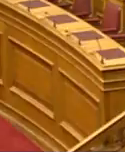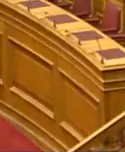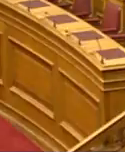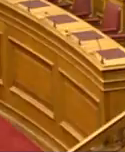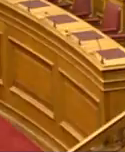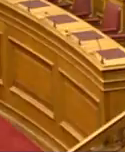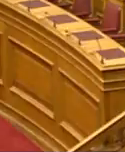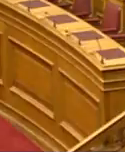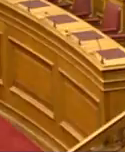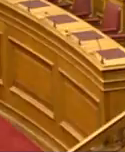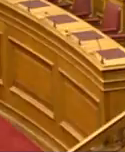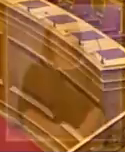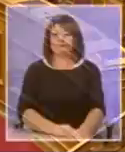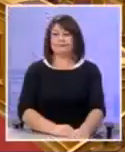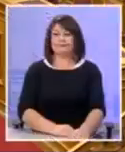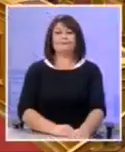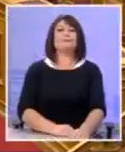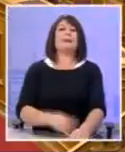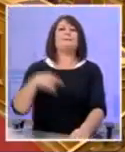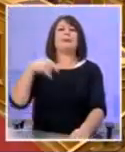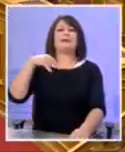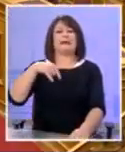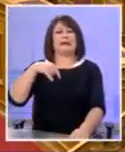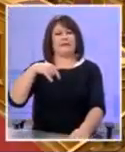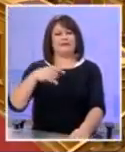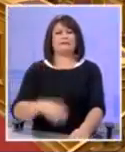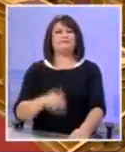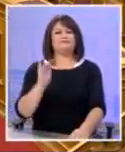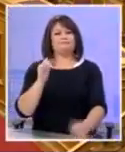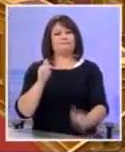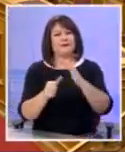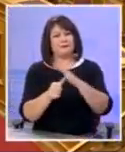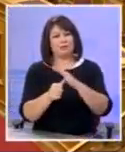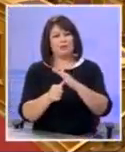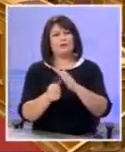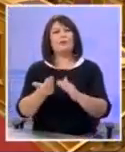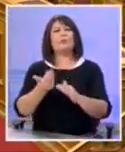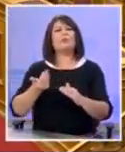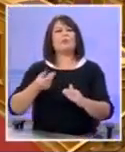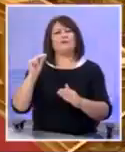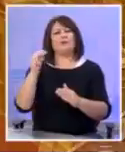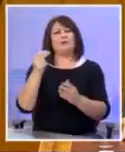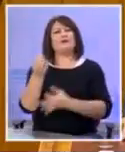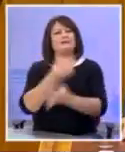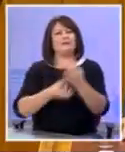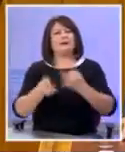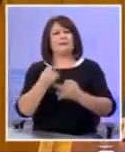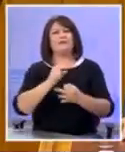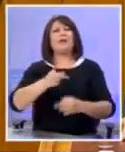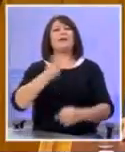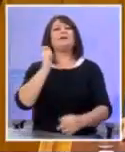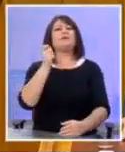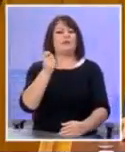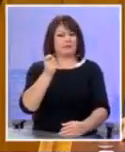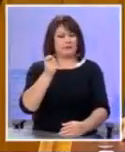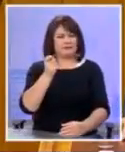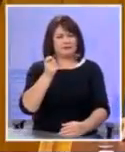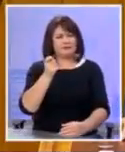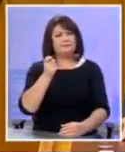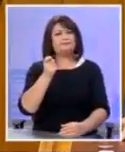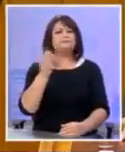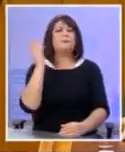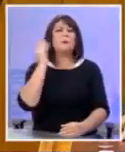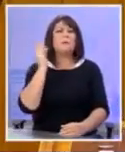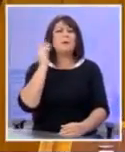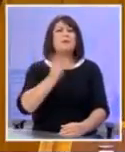Κύριε Πρόεδρε, επειδή από τις μέχρι τώρα τοποθετήσεις των συναδέλφων της αντιπολίτευσης